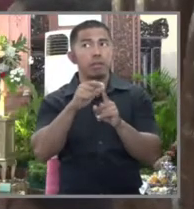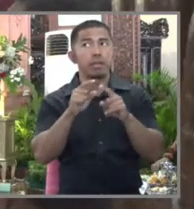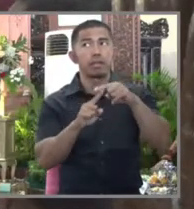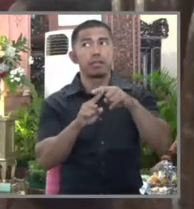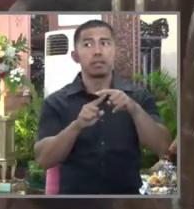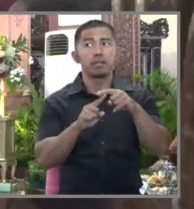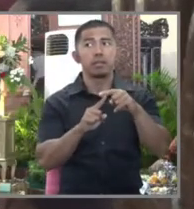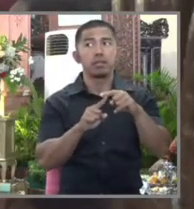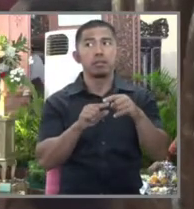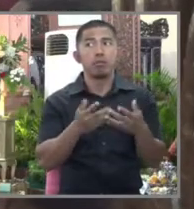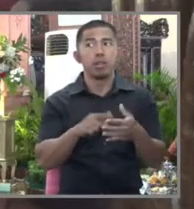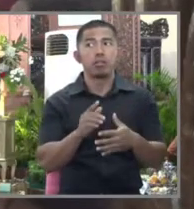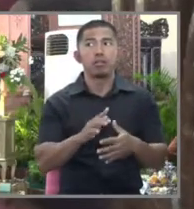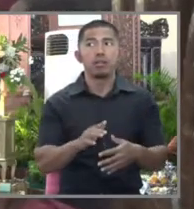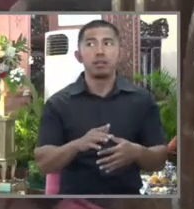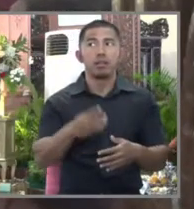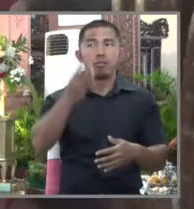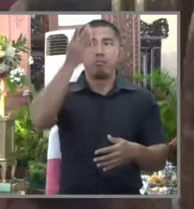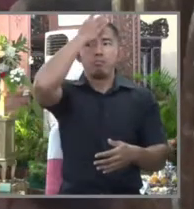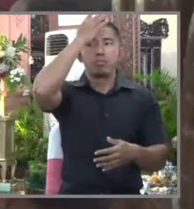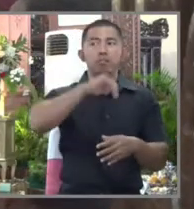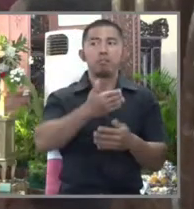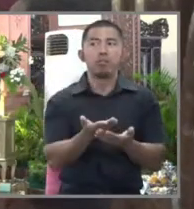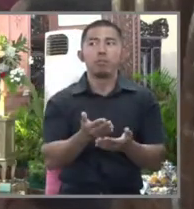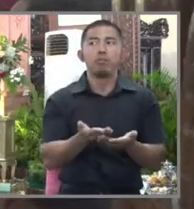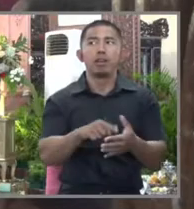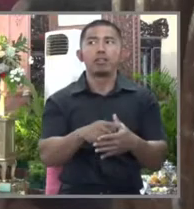Bupati ngangkat gitu boleh enggak? Di PP-nya.